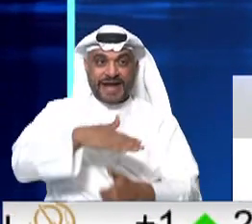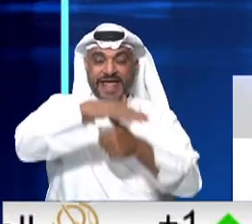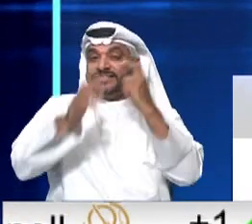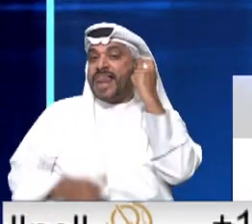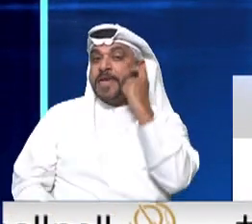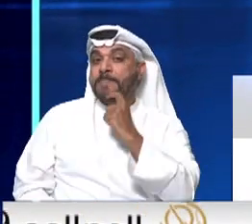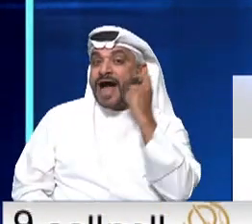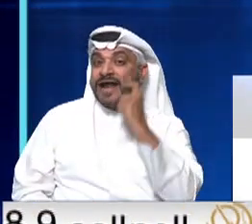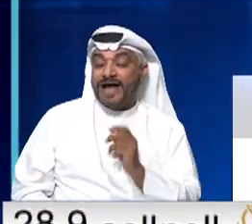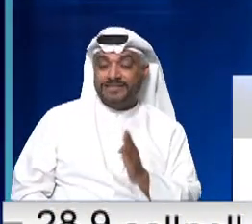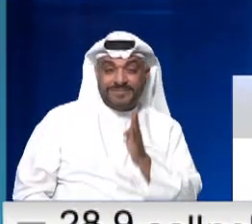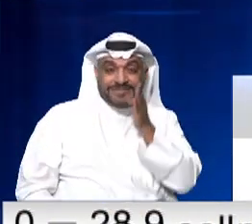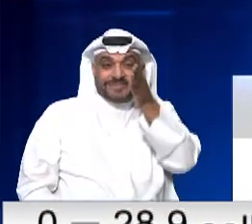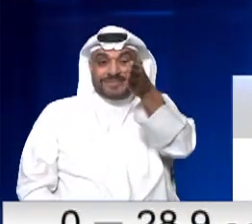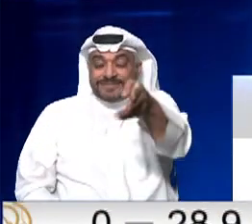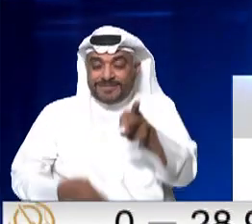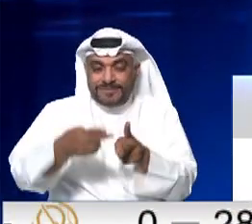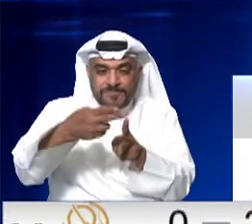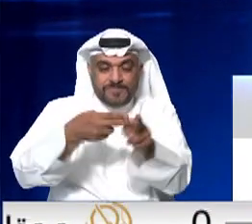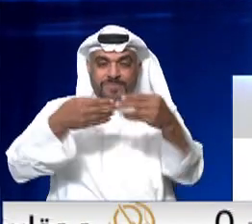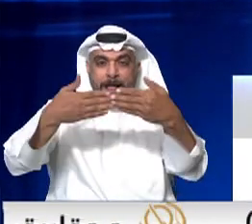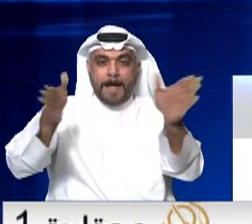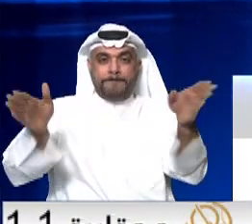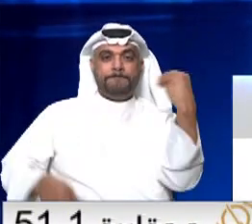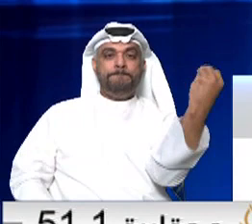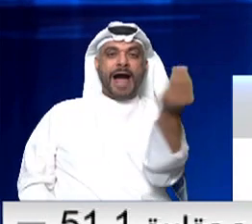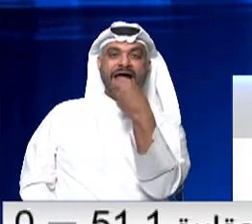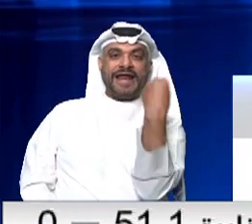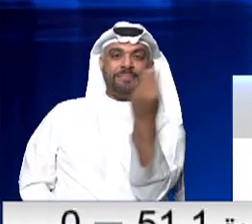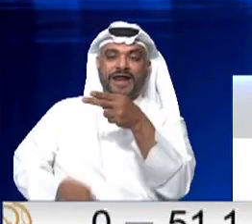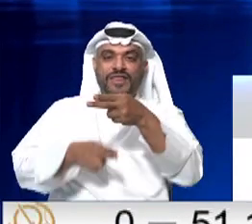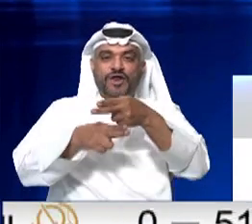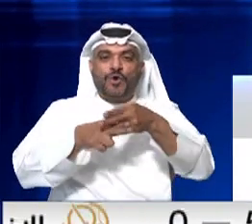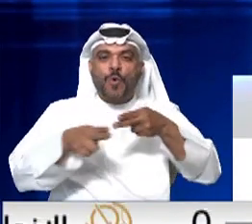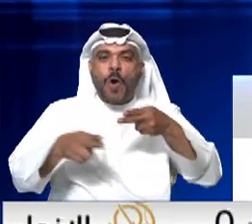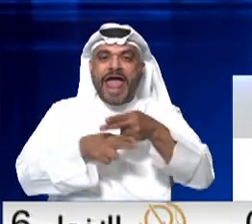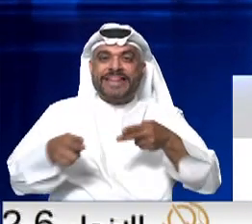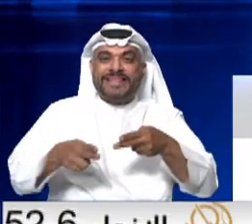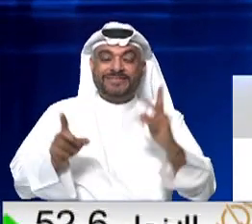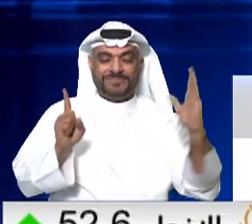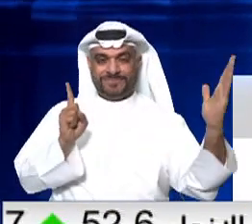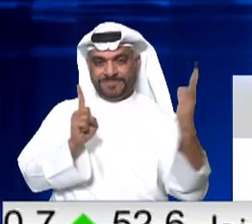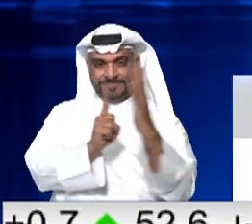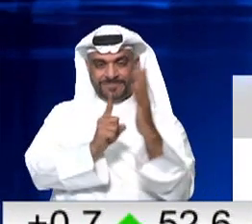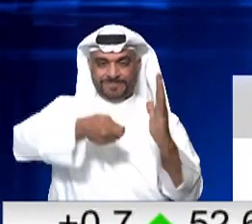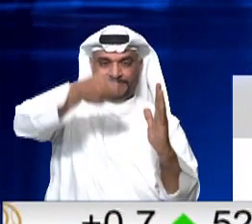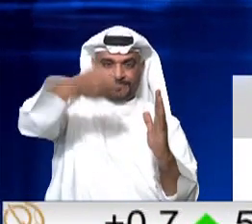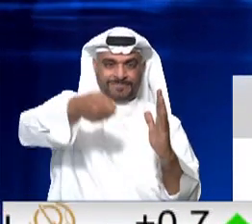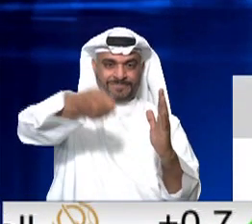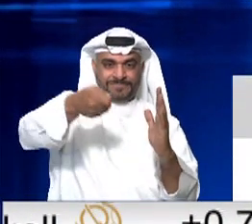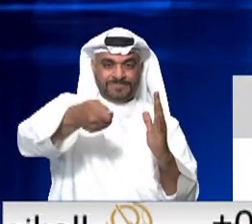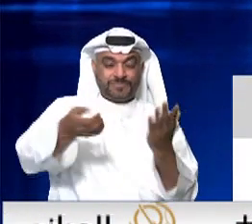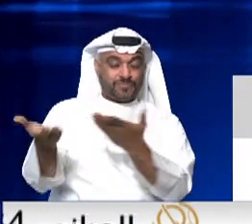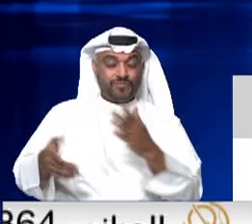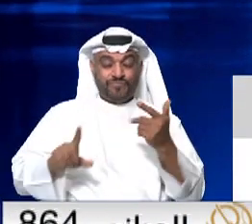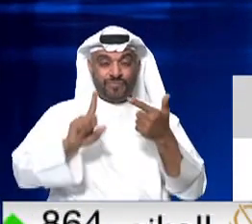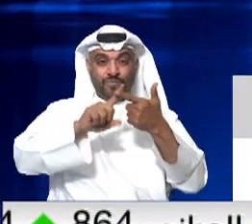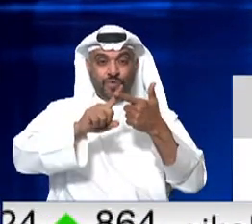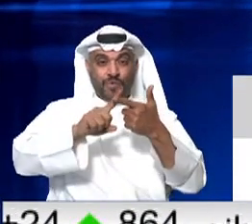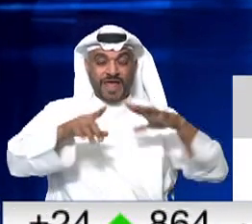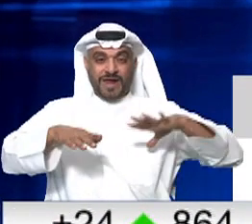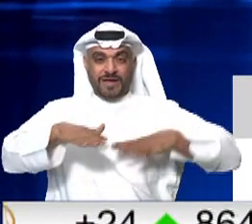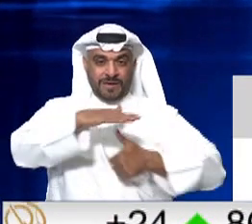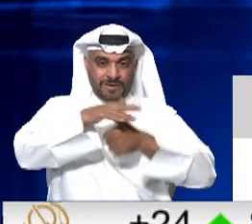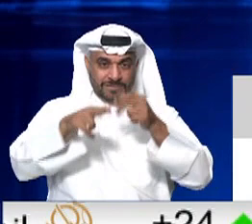محمد بن زايد ال نهيان جناح دوله الكويت حيث كان في استقبالهما ممثل سمو امير البلاد الشيخ